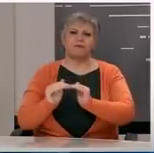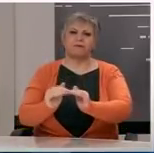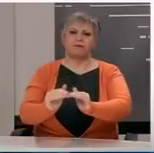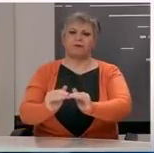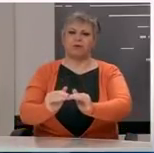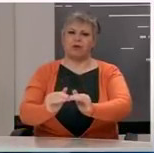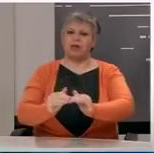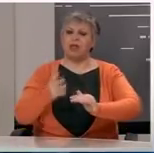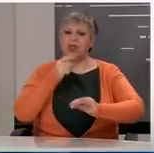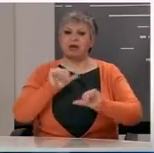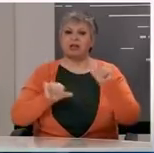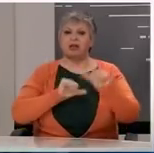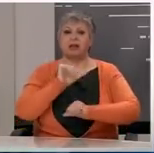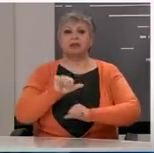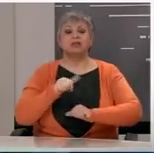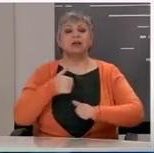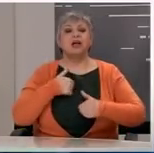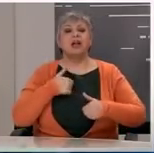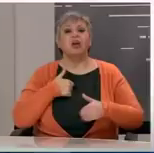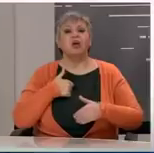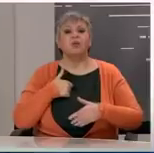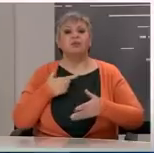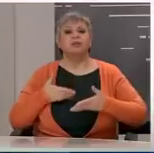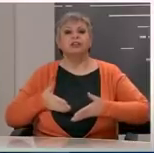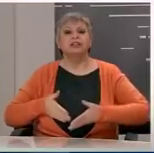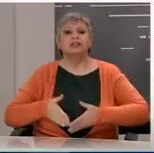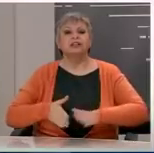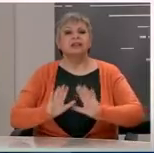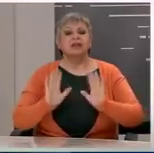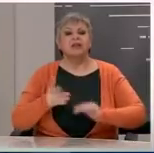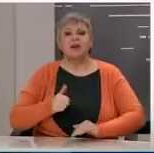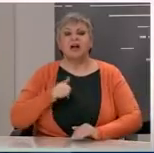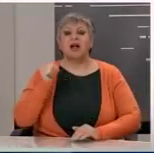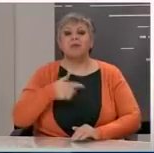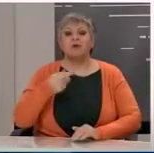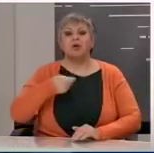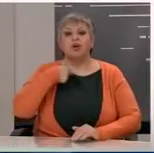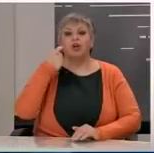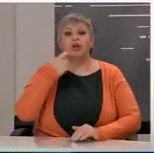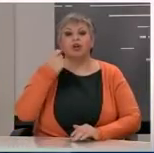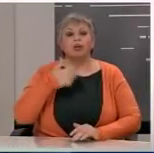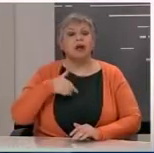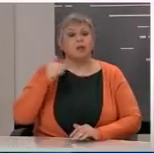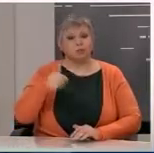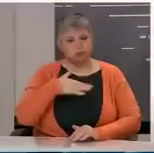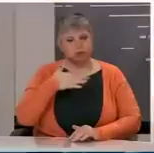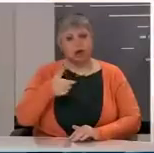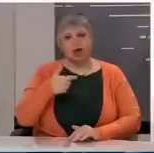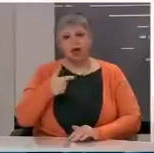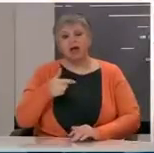Αλλά σας είπα ότι κατάγομαι από ένα περίεργο κράμα ποντίων και ακαρνάνων, βαλτινών και